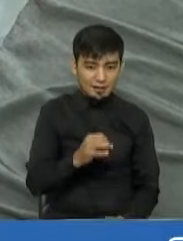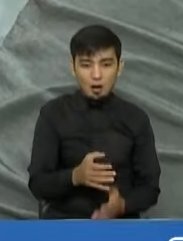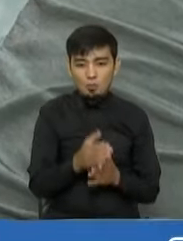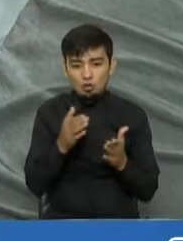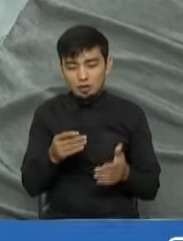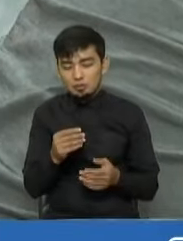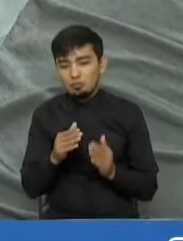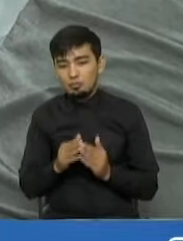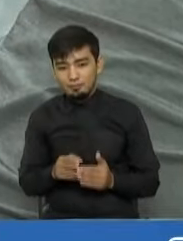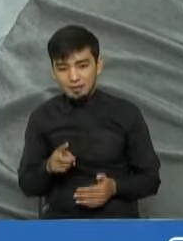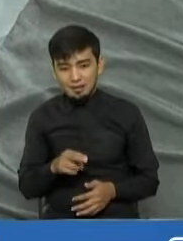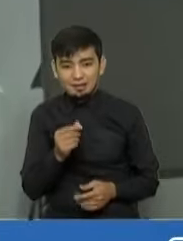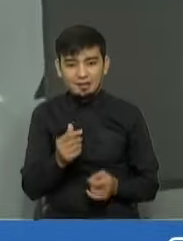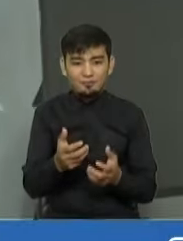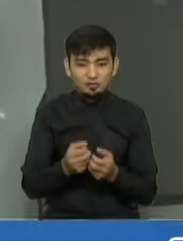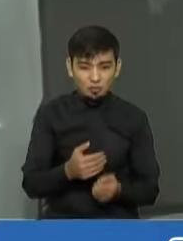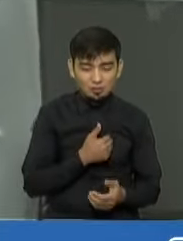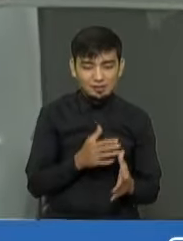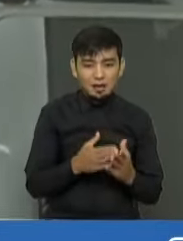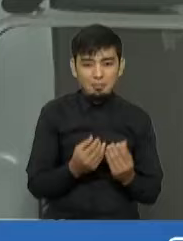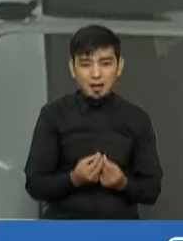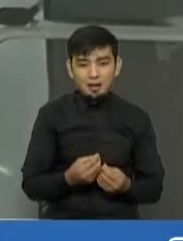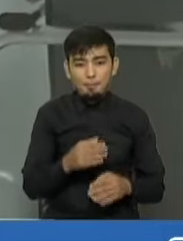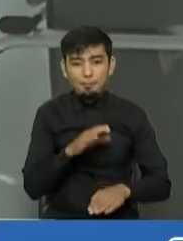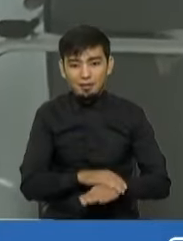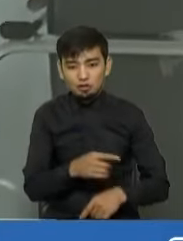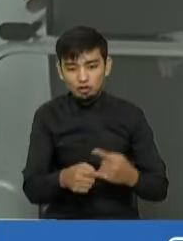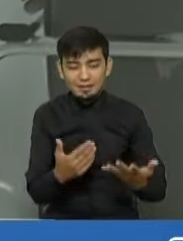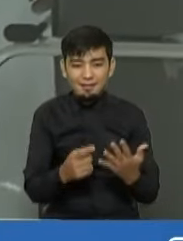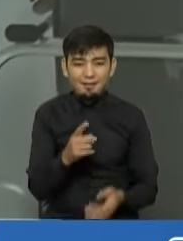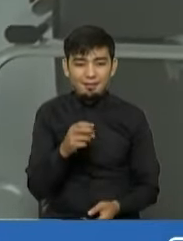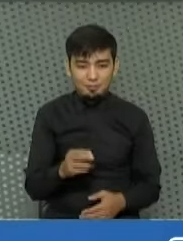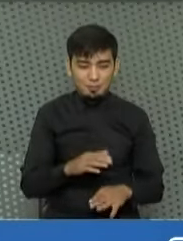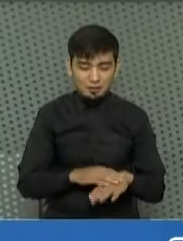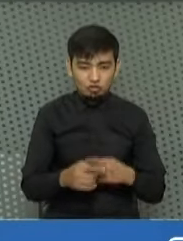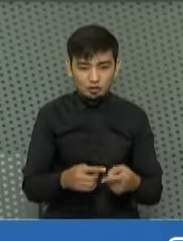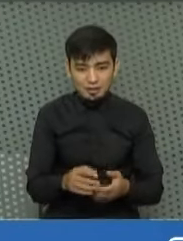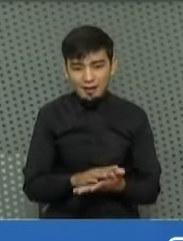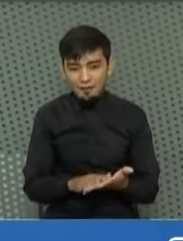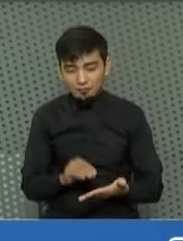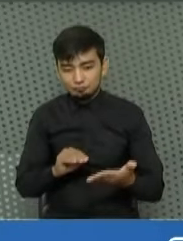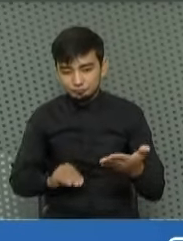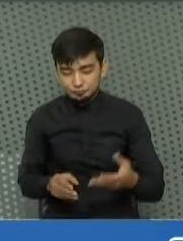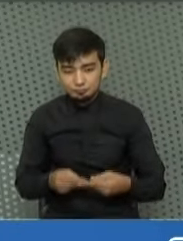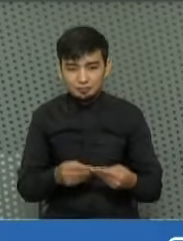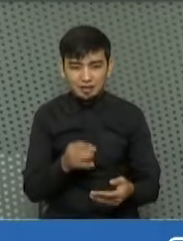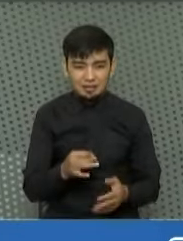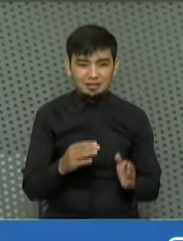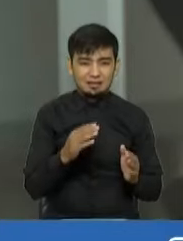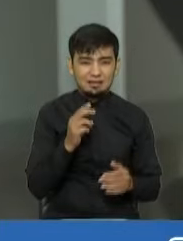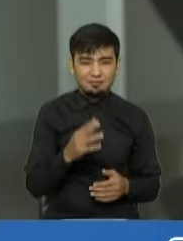жилье. Забрать деньги можно через Отбасыбанк или Халык. Чаще всего заявители пополняли этими средствами